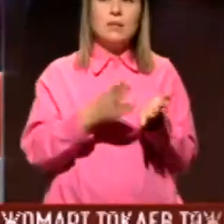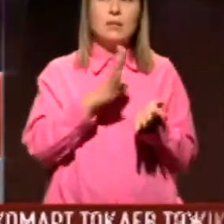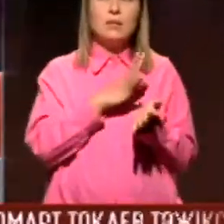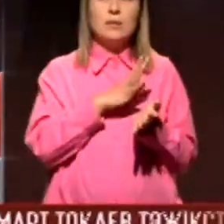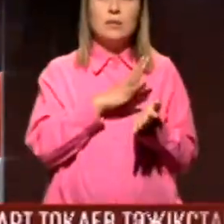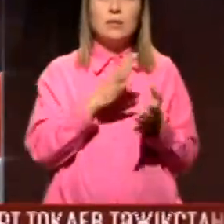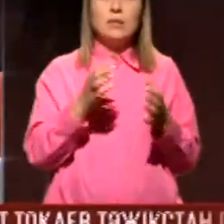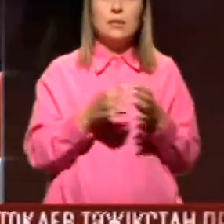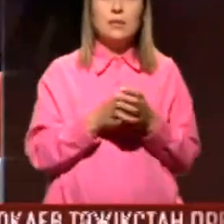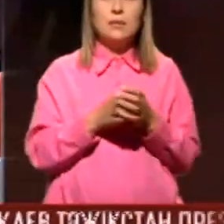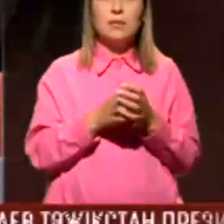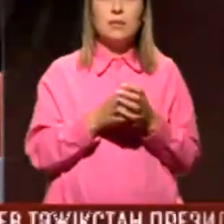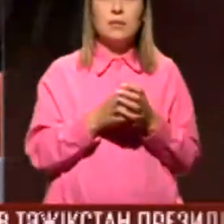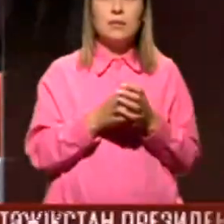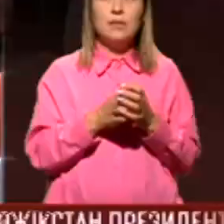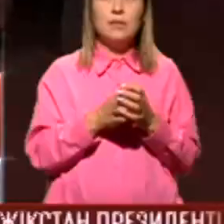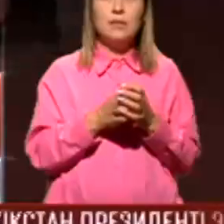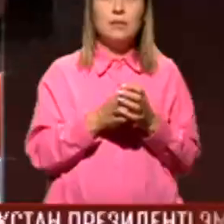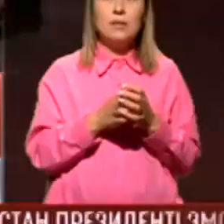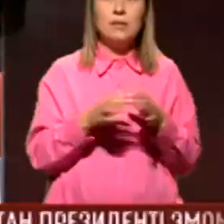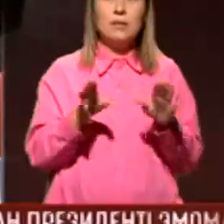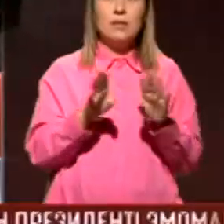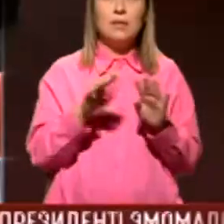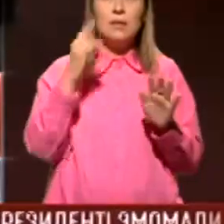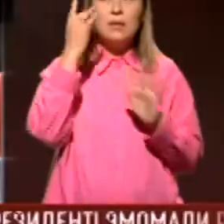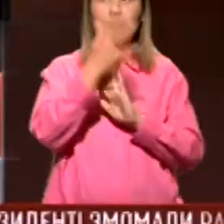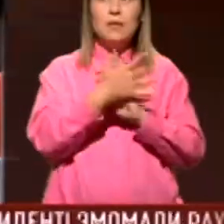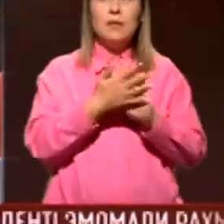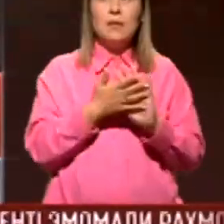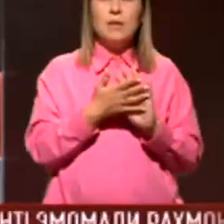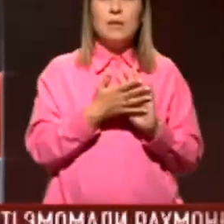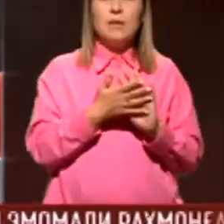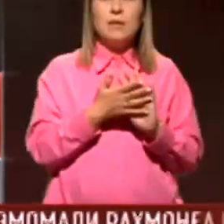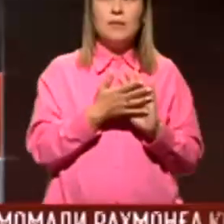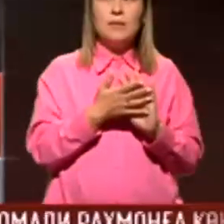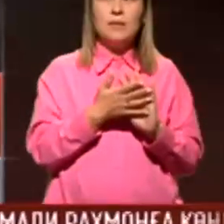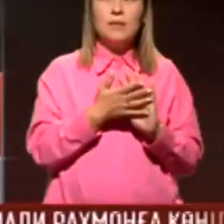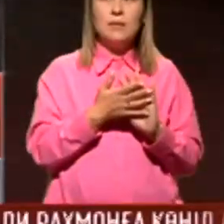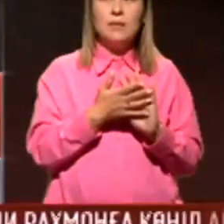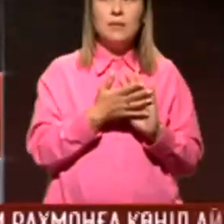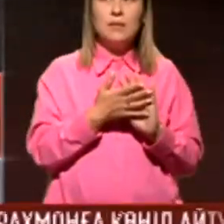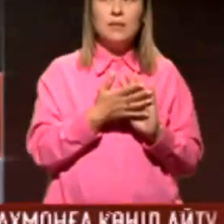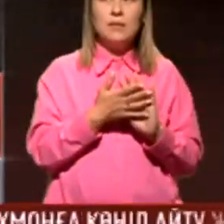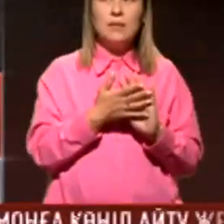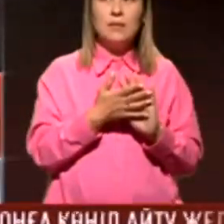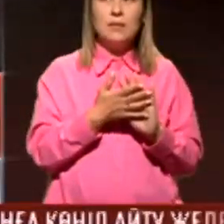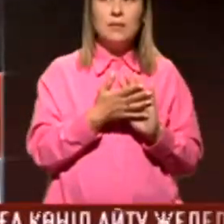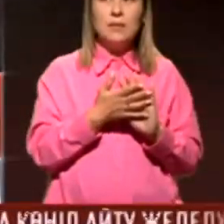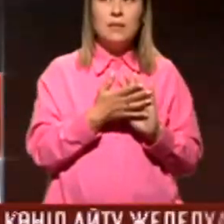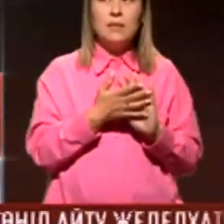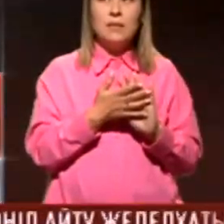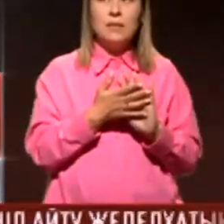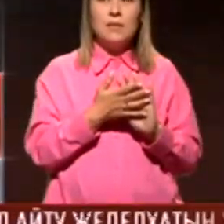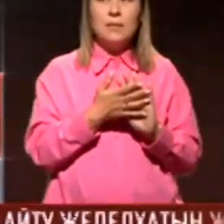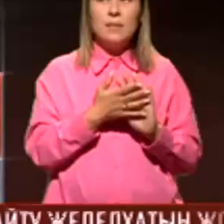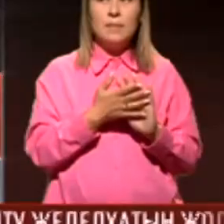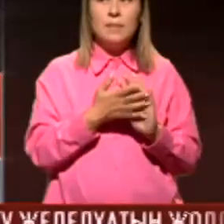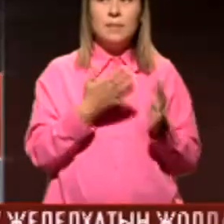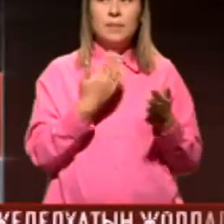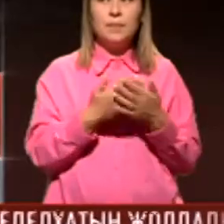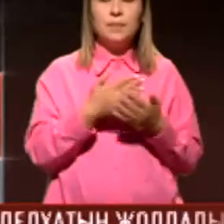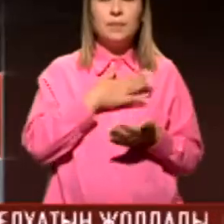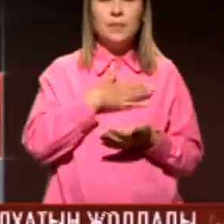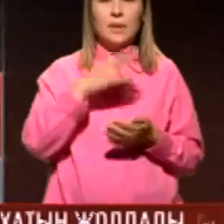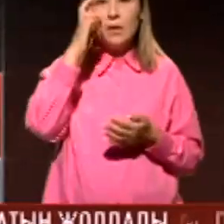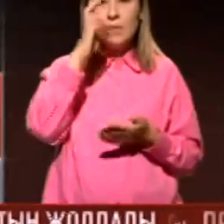Осы кездегі. Есай Мырза, мен сіз түсінбедім. Сапарындағы. Енді осы қысқаша түйіндеңізші. Осында біз Ресейге барады, біздің